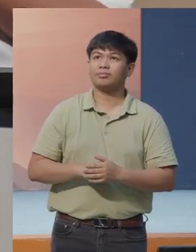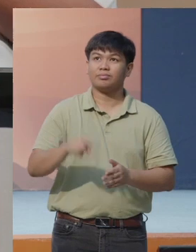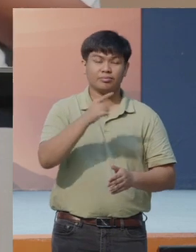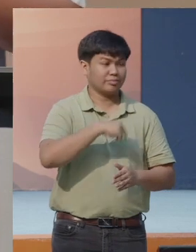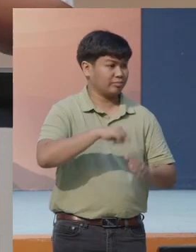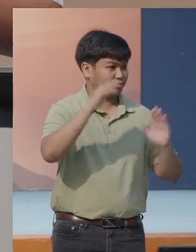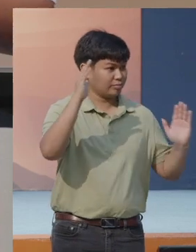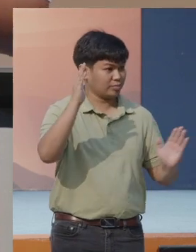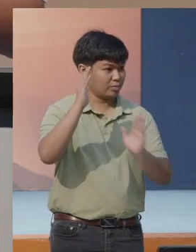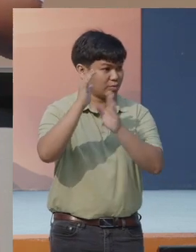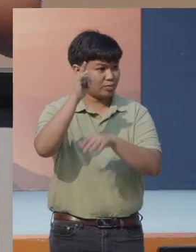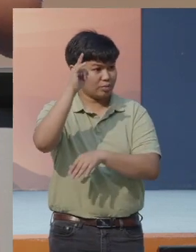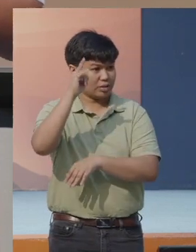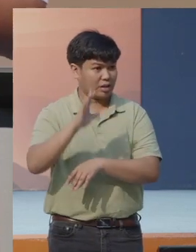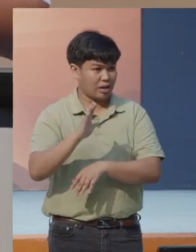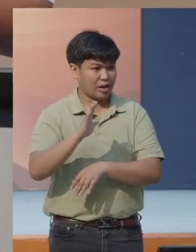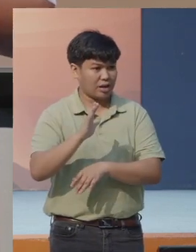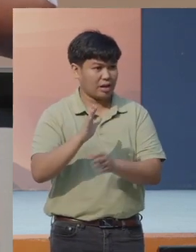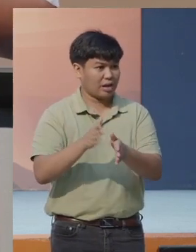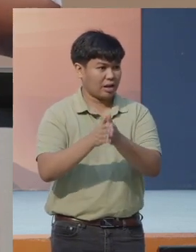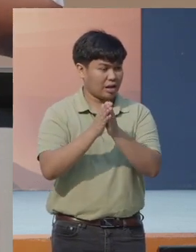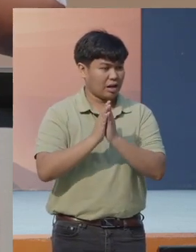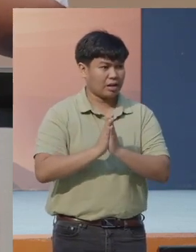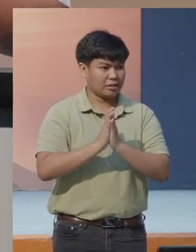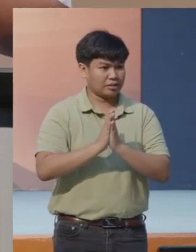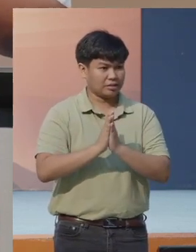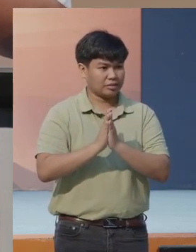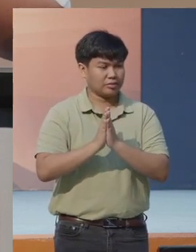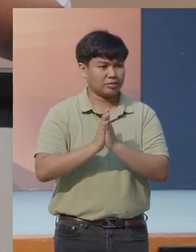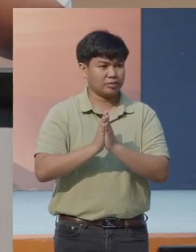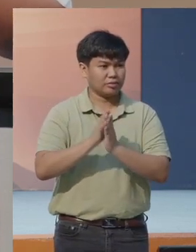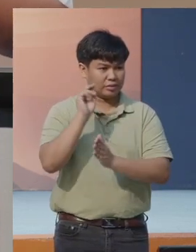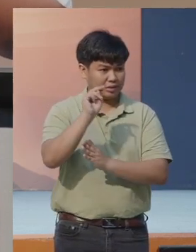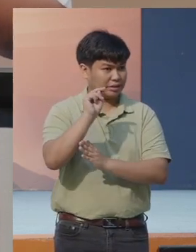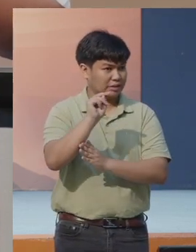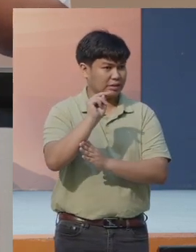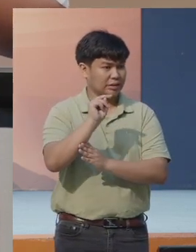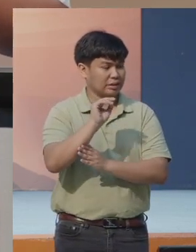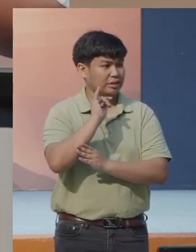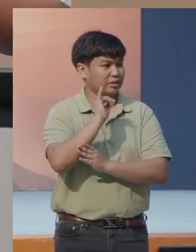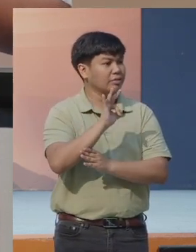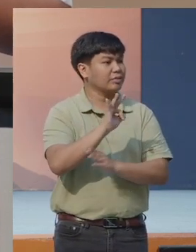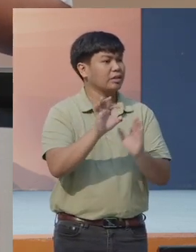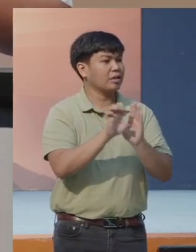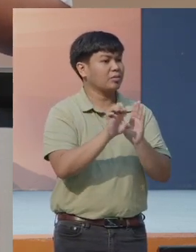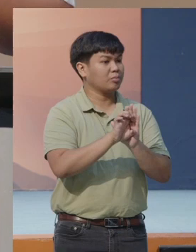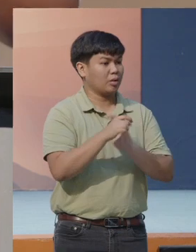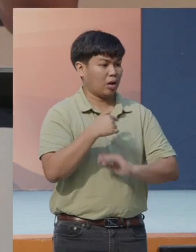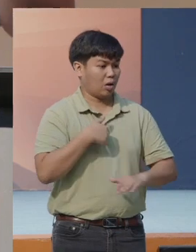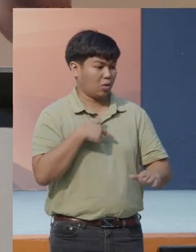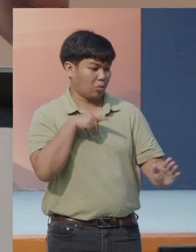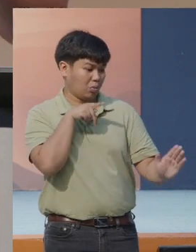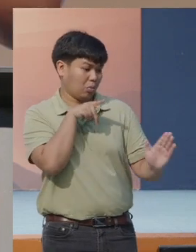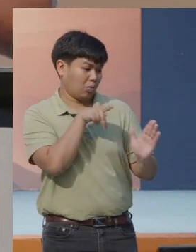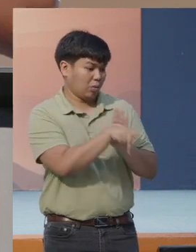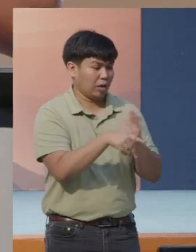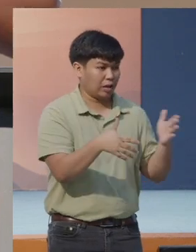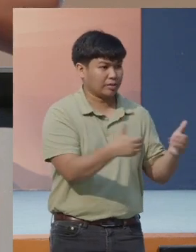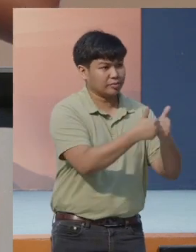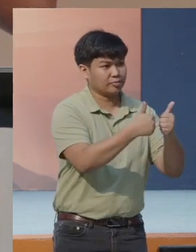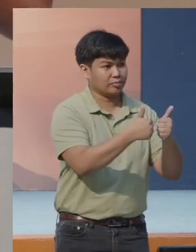lumalapit pa rin ba tayo ngayon sa Kanya sa tuwing tayo'y nangangailangan, tulad ng mga refugee noon? O